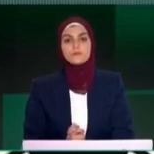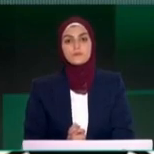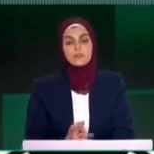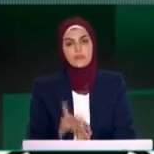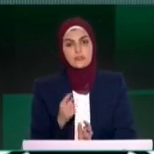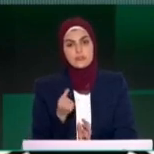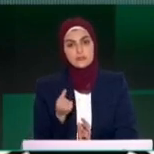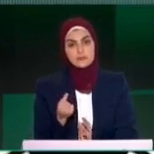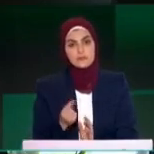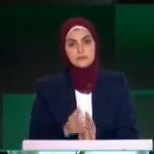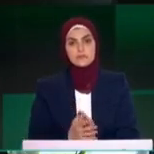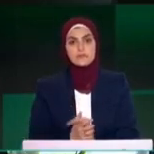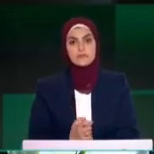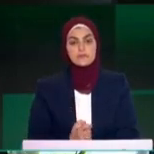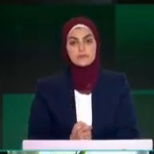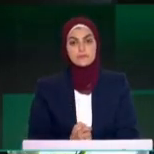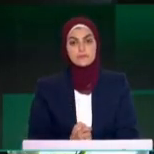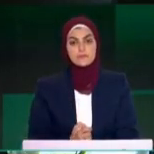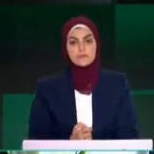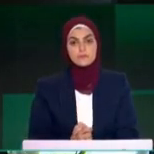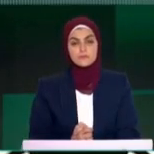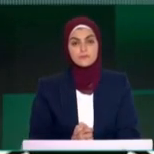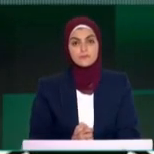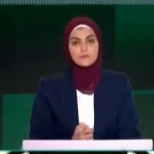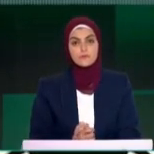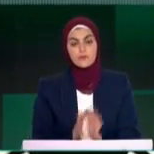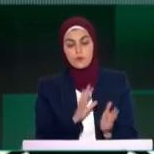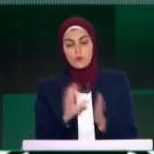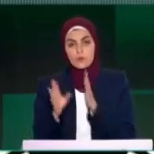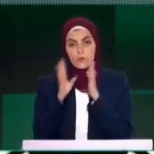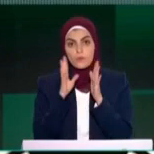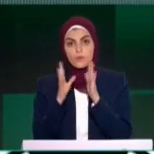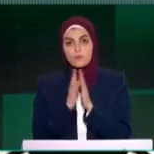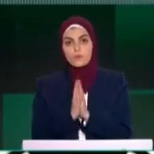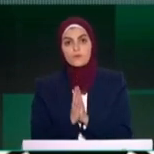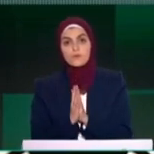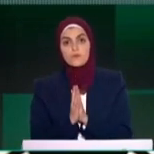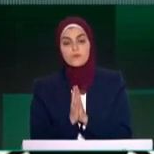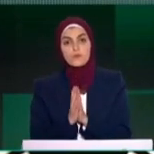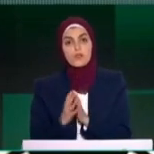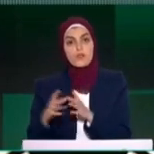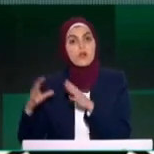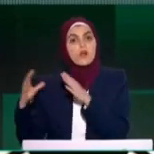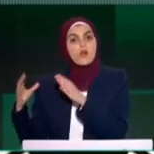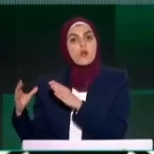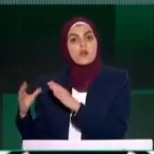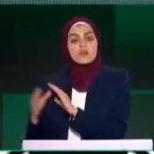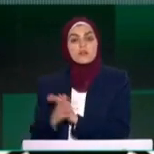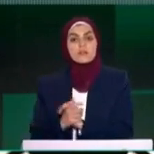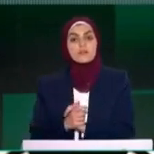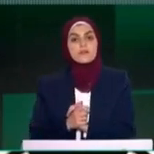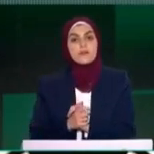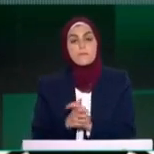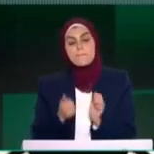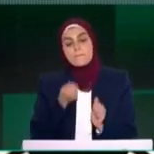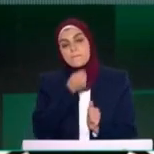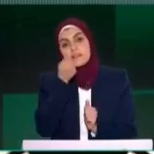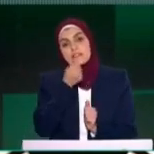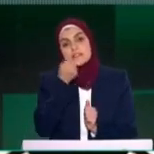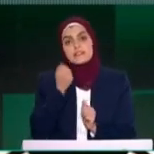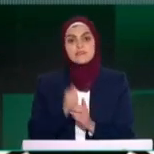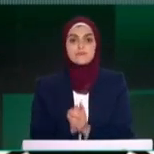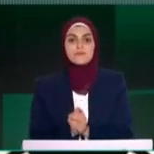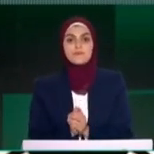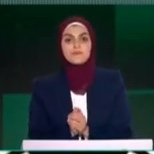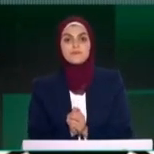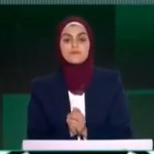اسمح لي يا فندم نخرج للبث المباشر لقرية أبيوها مركز أبو قراص المنيا، نستعرض